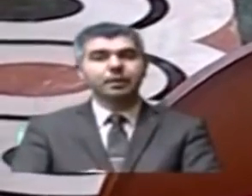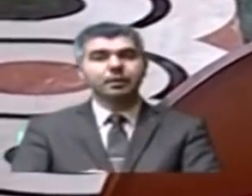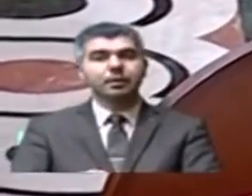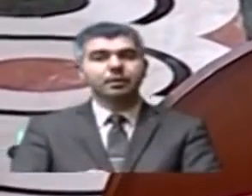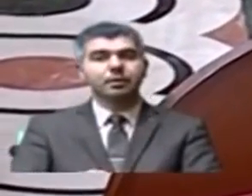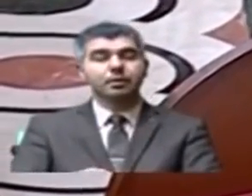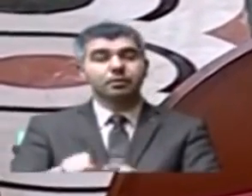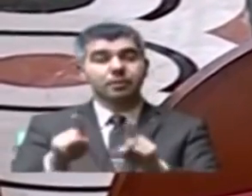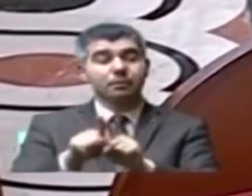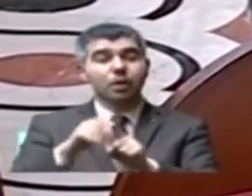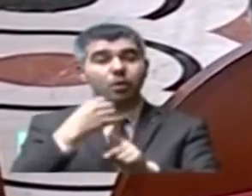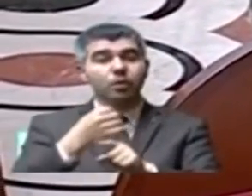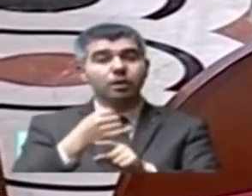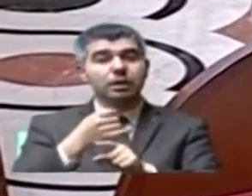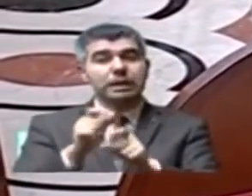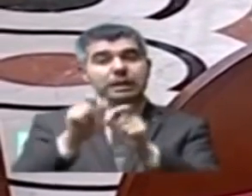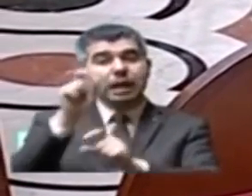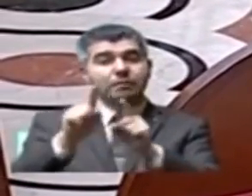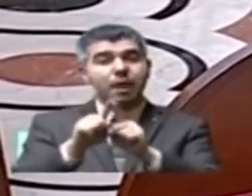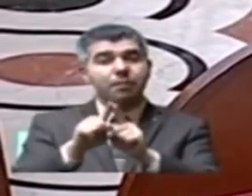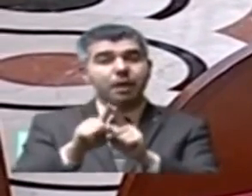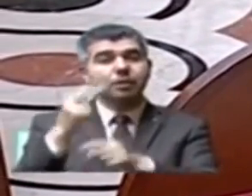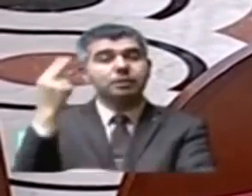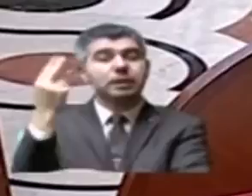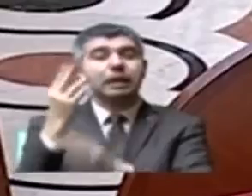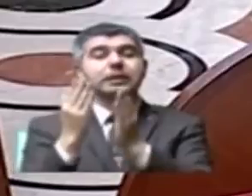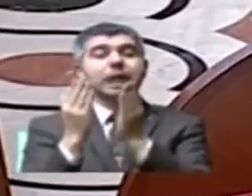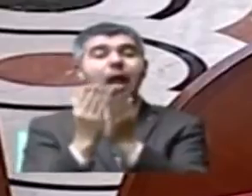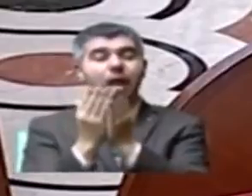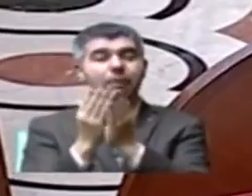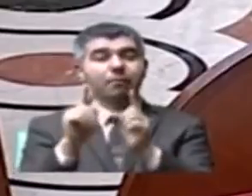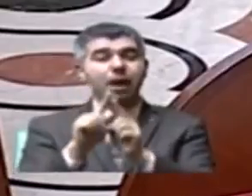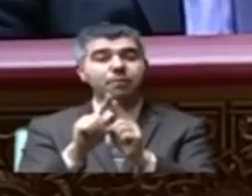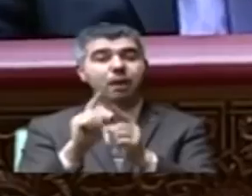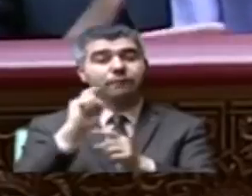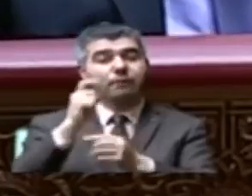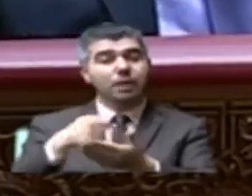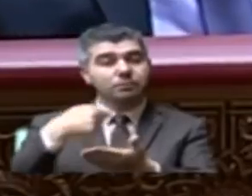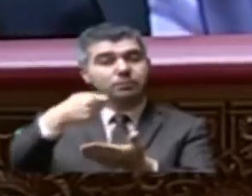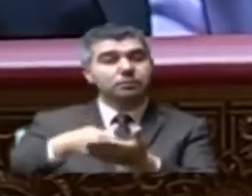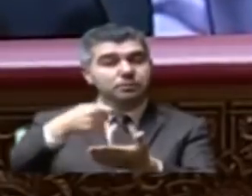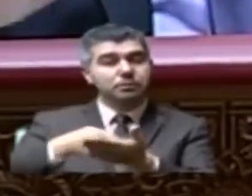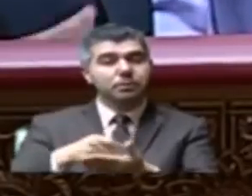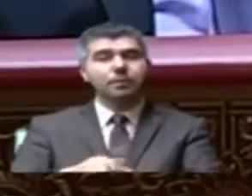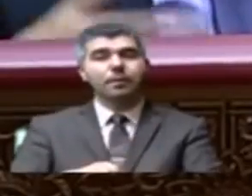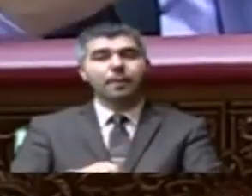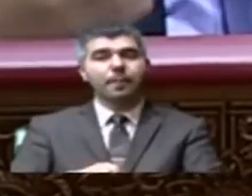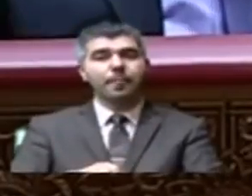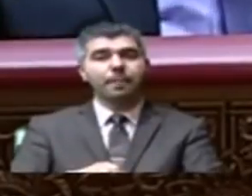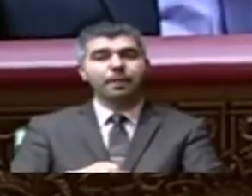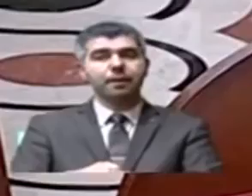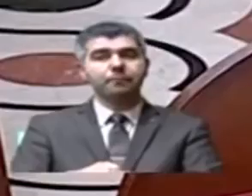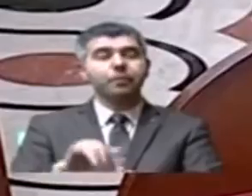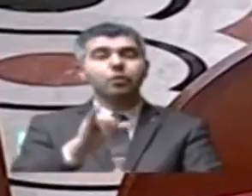النساء اللي كيشدوا التعويضات طلبه 700 مليون ولا 2 مليار دراهم فين هي؟ فين